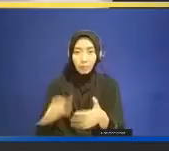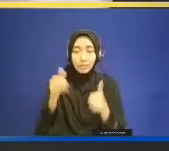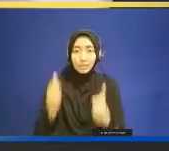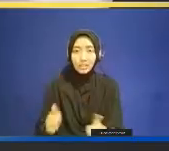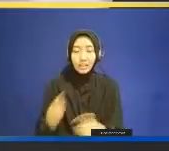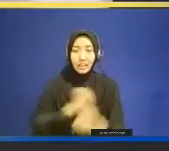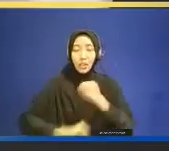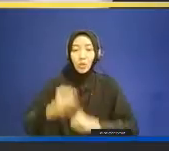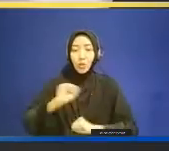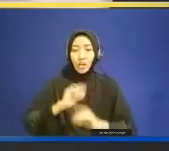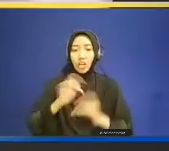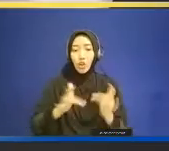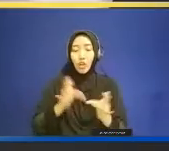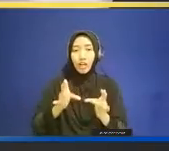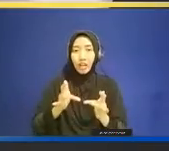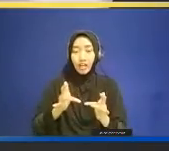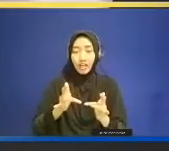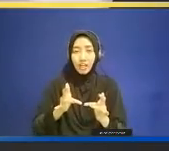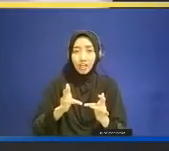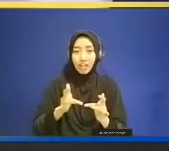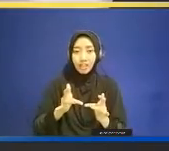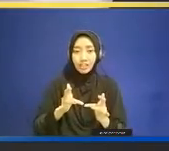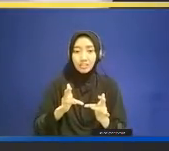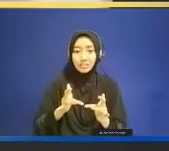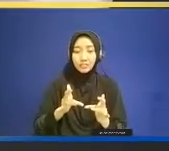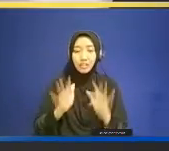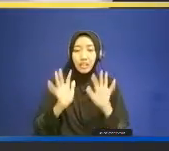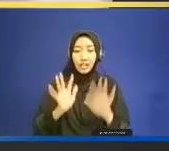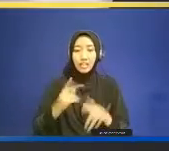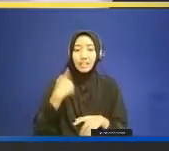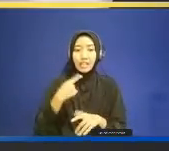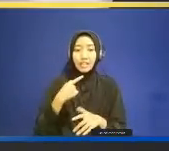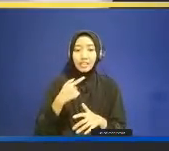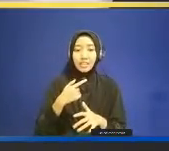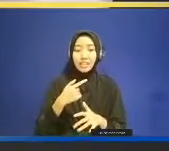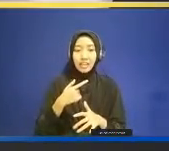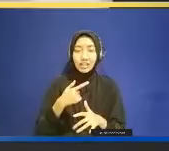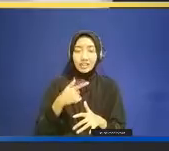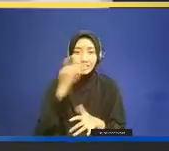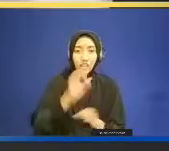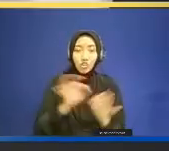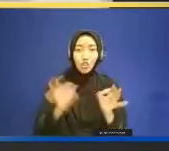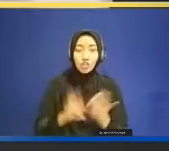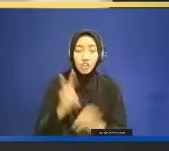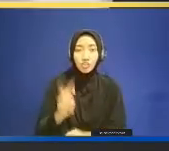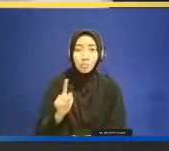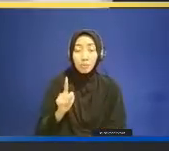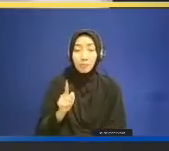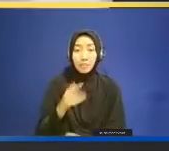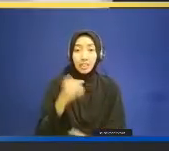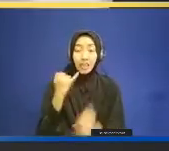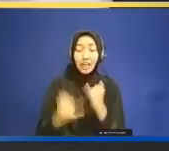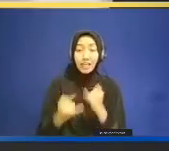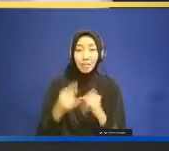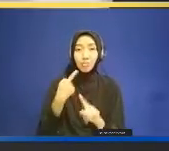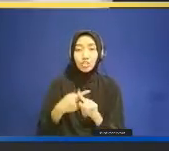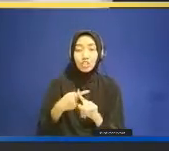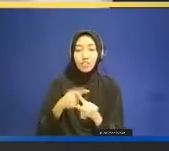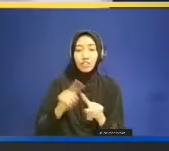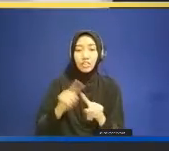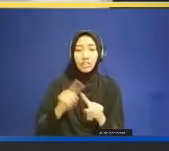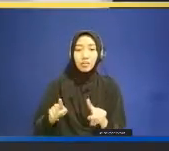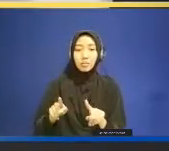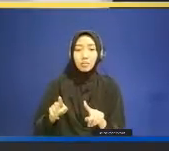dilakukan secara online ini yang disurvei ini yang kita harus antisipasi karena ujungnya saya percaya positif tapi